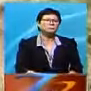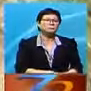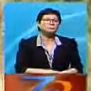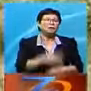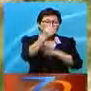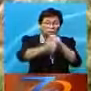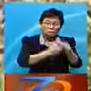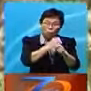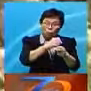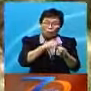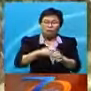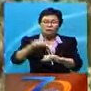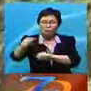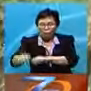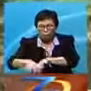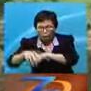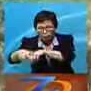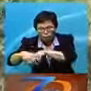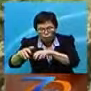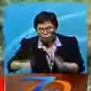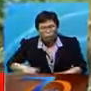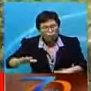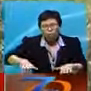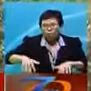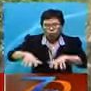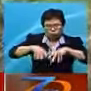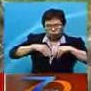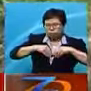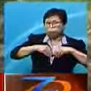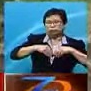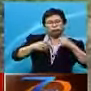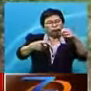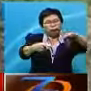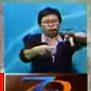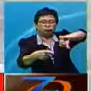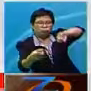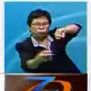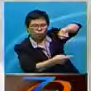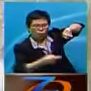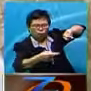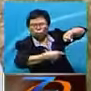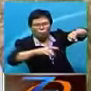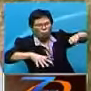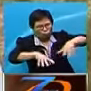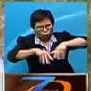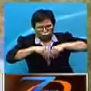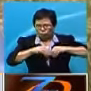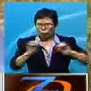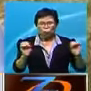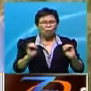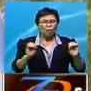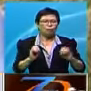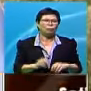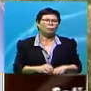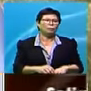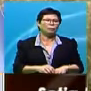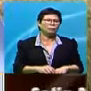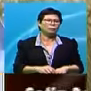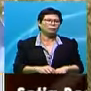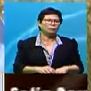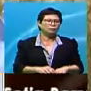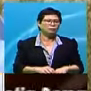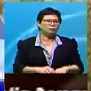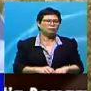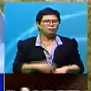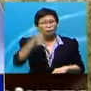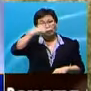Katanya tahun ini pesawah masih belum menerima sebarang hasil tuayan. Ini start pada awal tahun. Ini